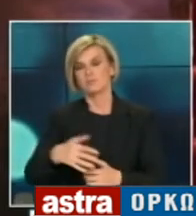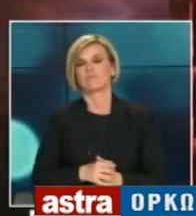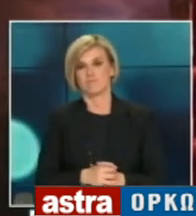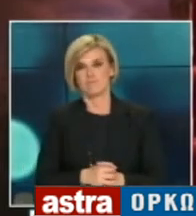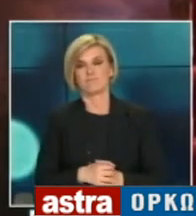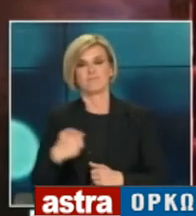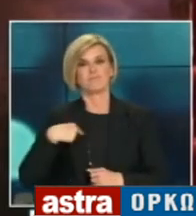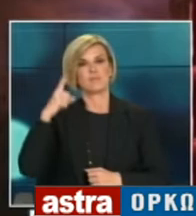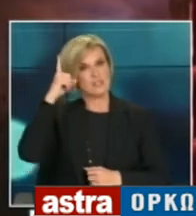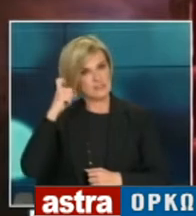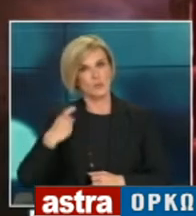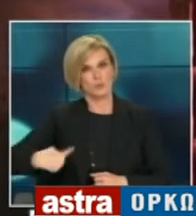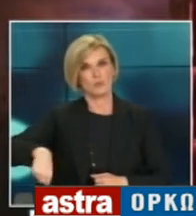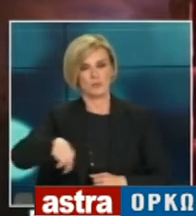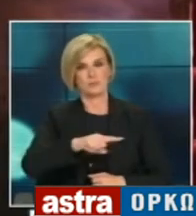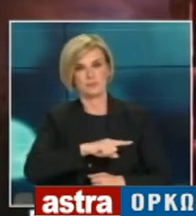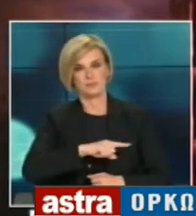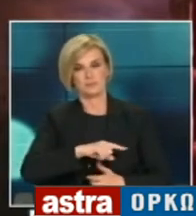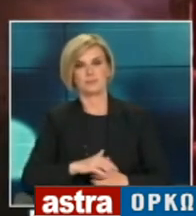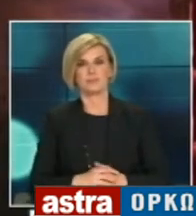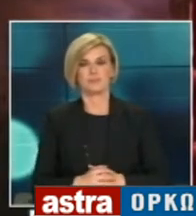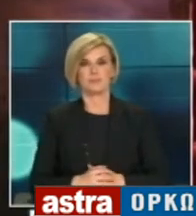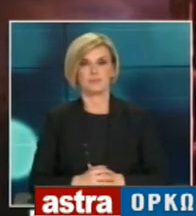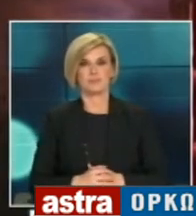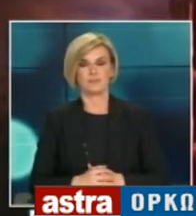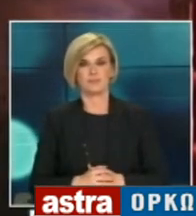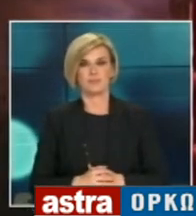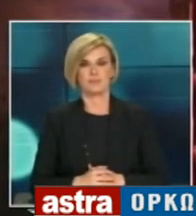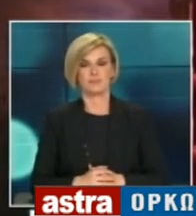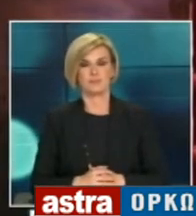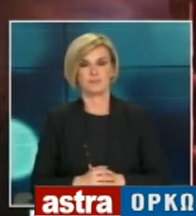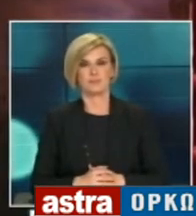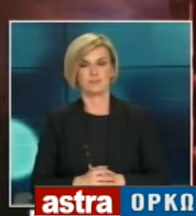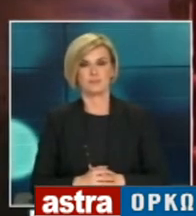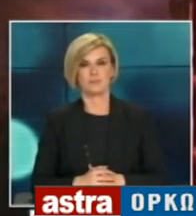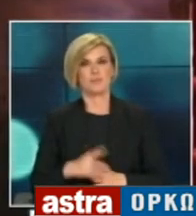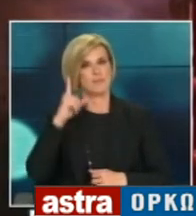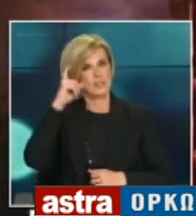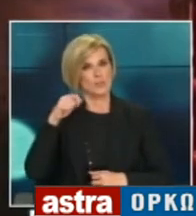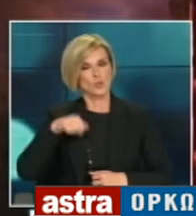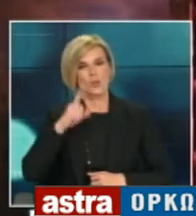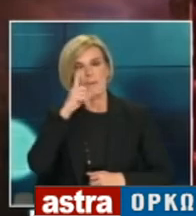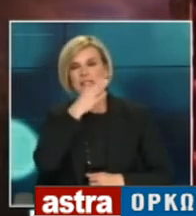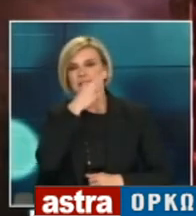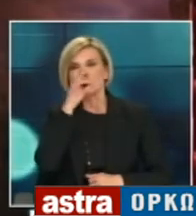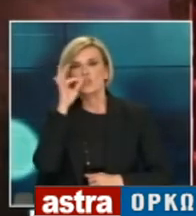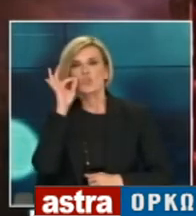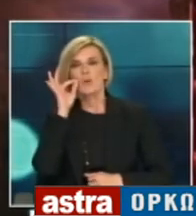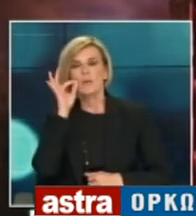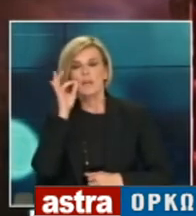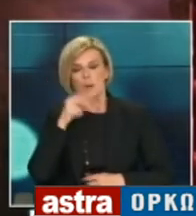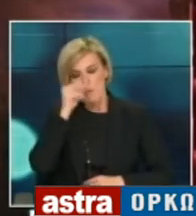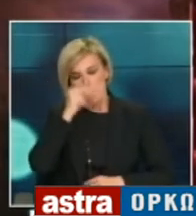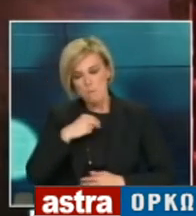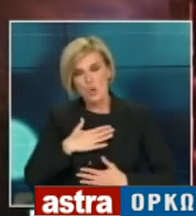Ξέρουμε ότι θα μπορέσουμε να κάνουμε, ξέρω τώρα θα μπορέσουμε να κάνουμε μια σιωπηρή προσευχή για όλους όσοι